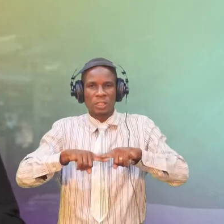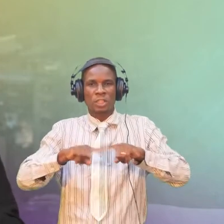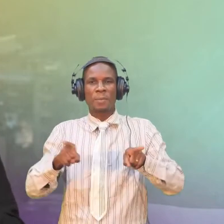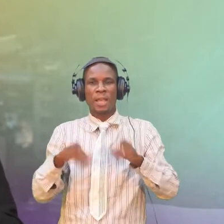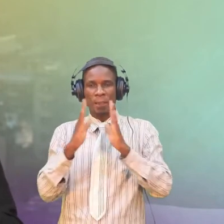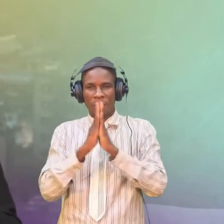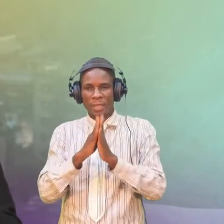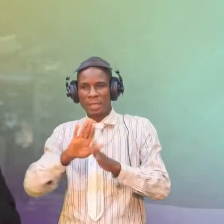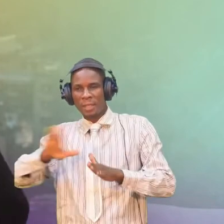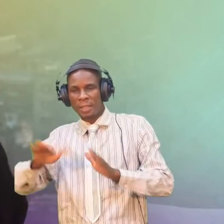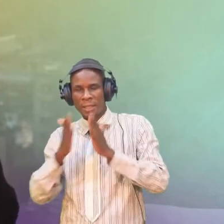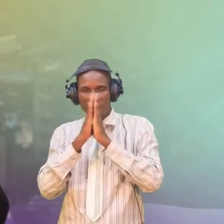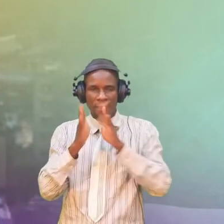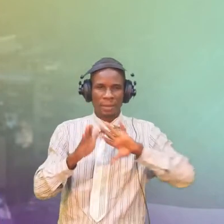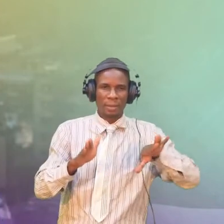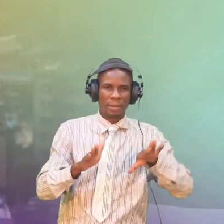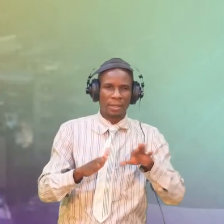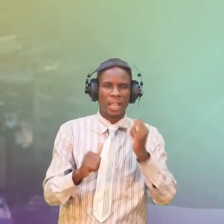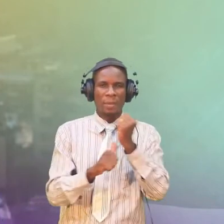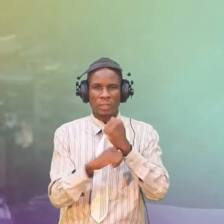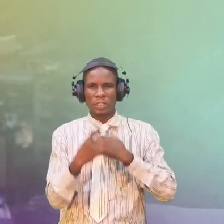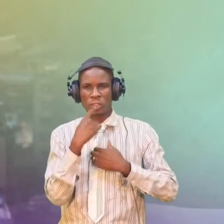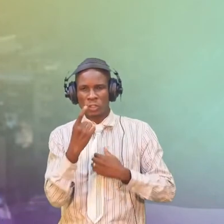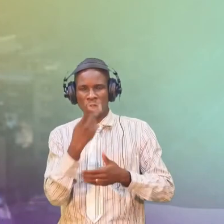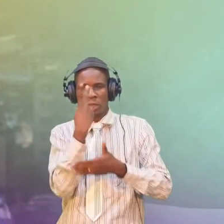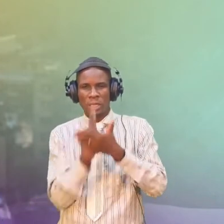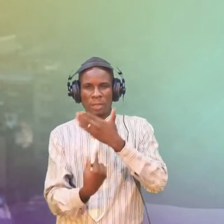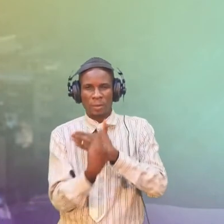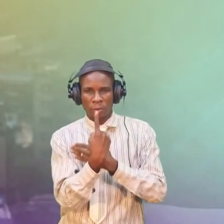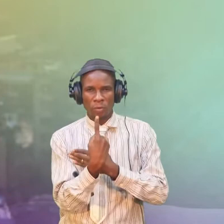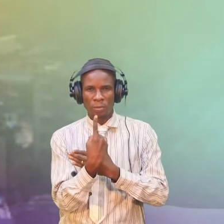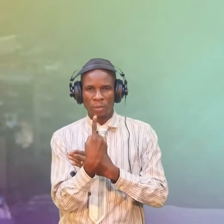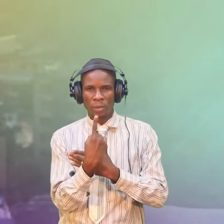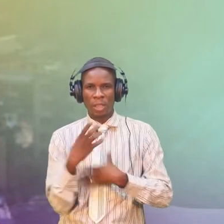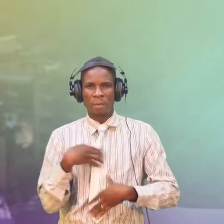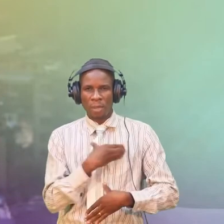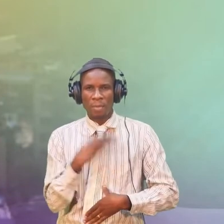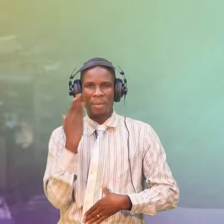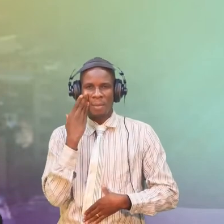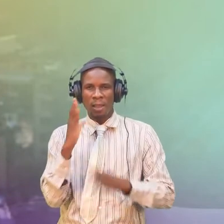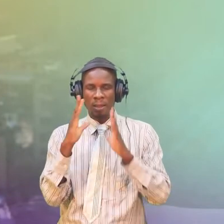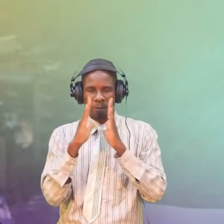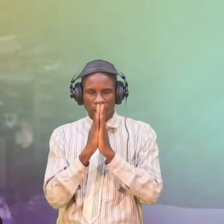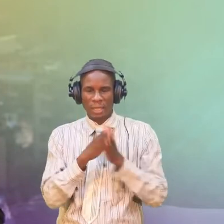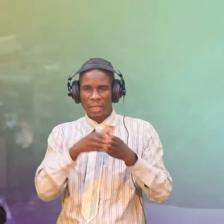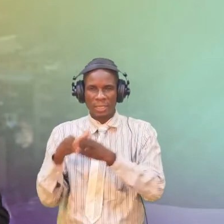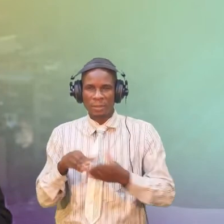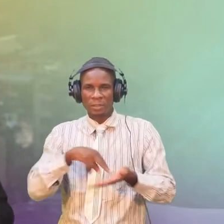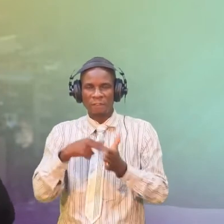Wanaomba pamoja, pia wana kila mmoja anaombea mwingine. Usemi mmoja nasema